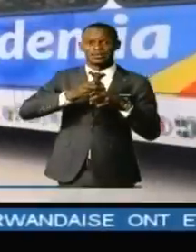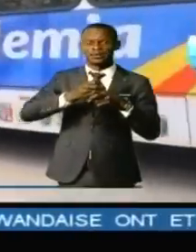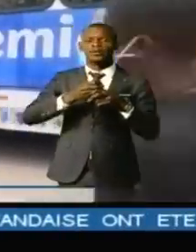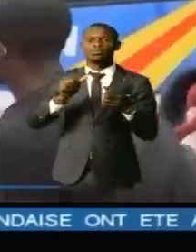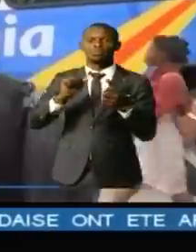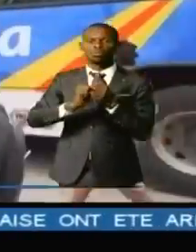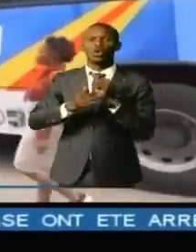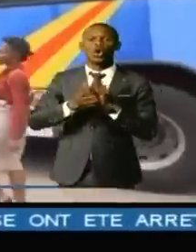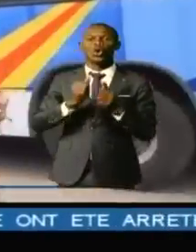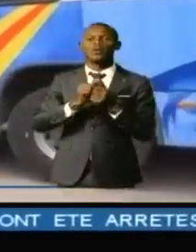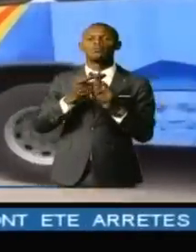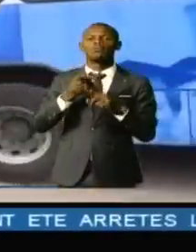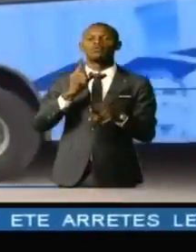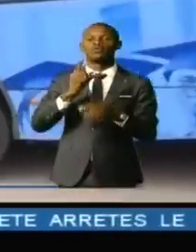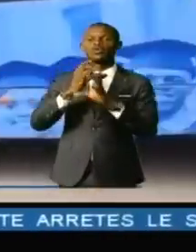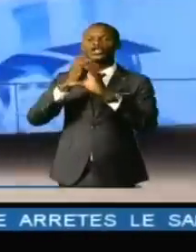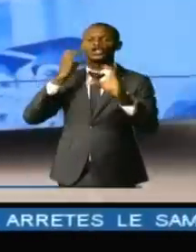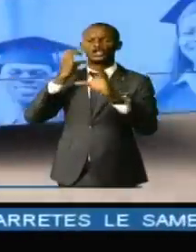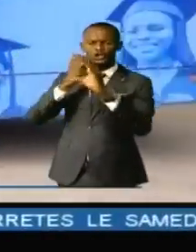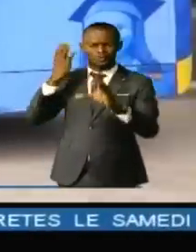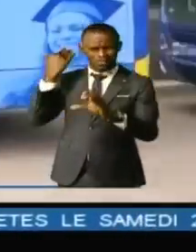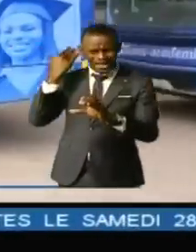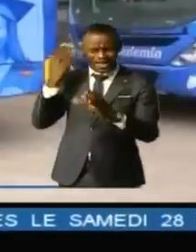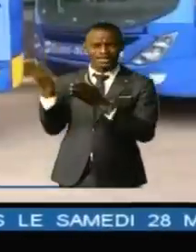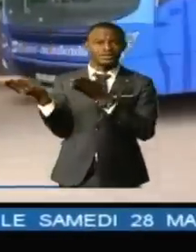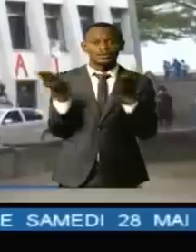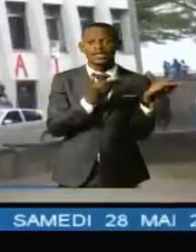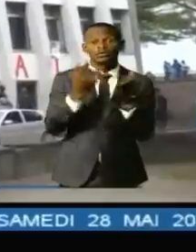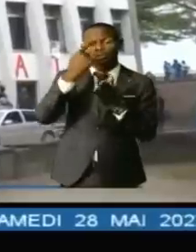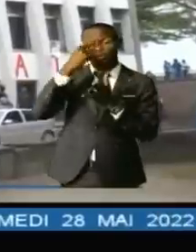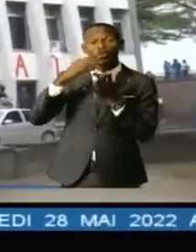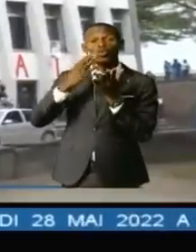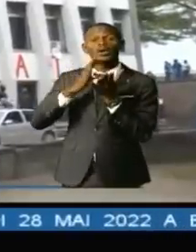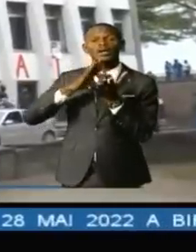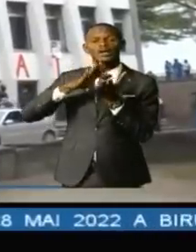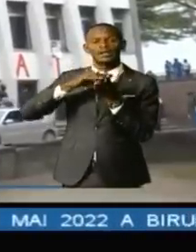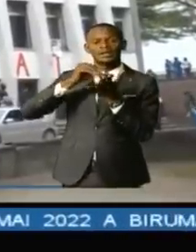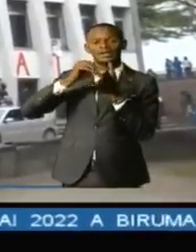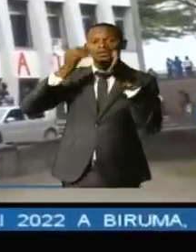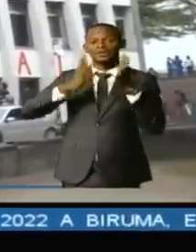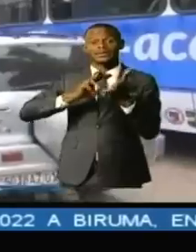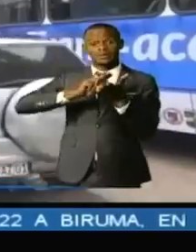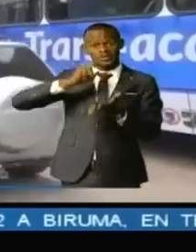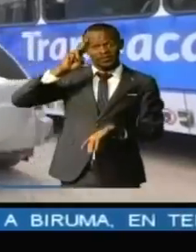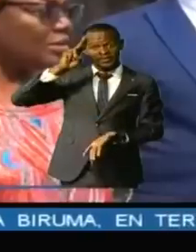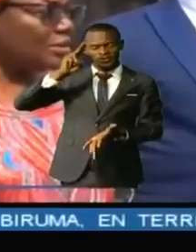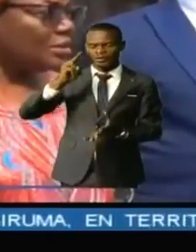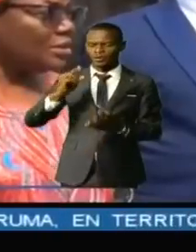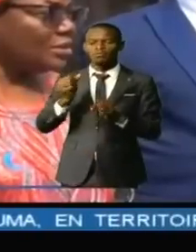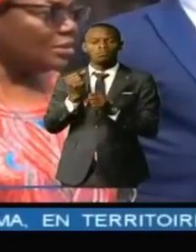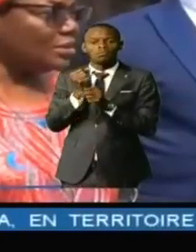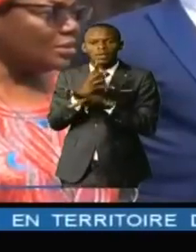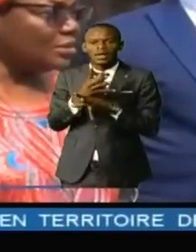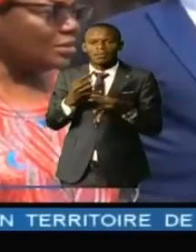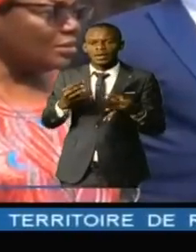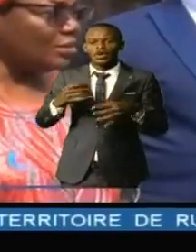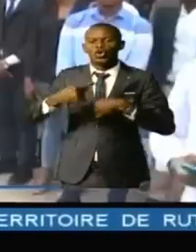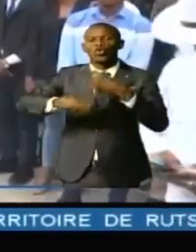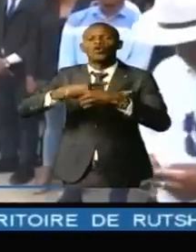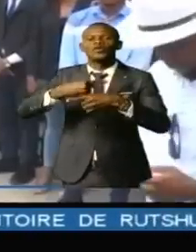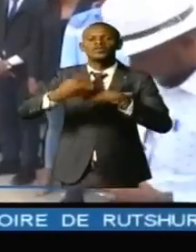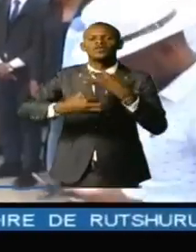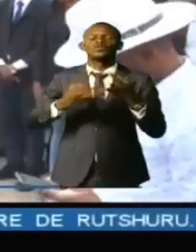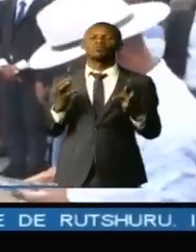de bus transco-académiens. À l'Université pédagogique nationale, le ministre des Transports a eu un face-à-face avec